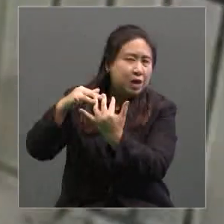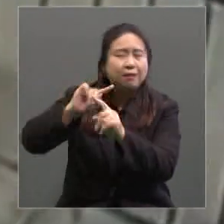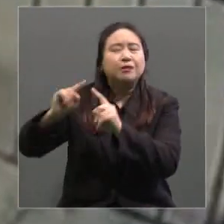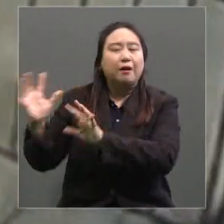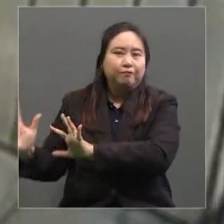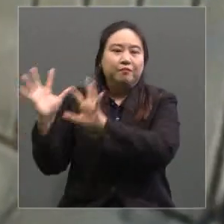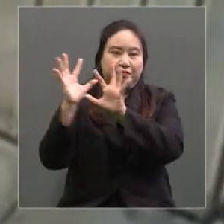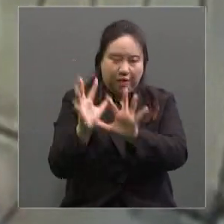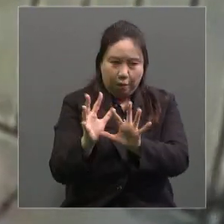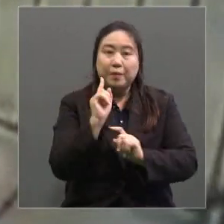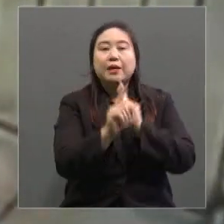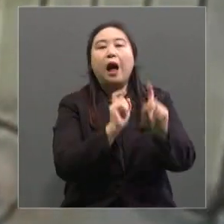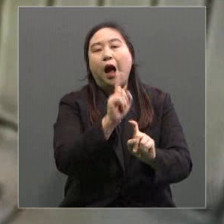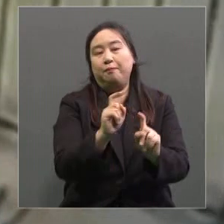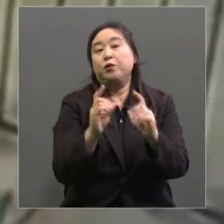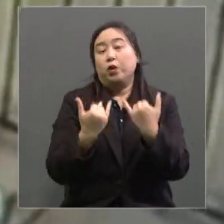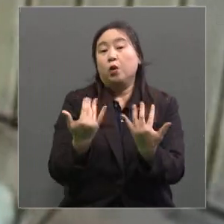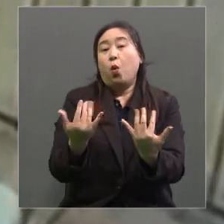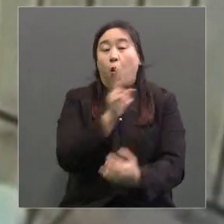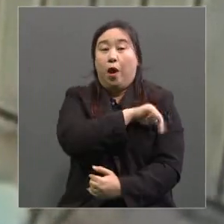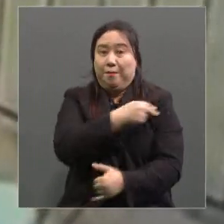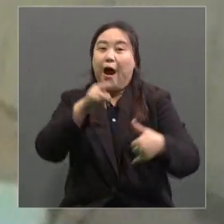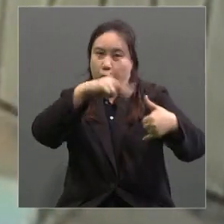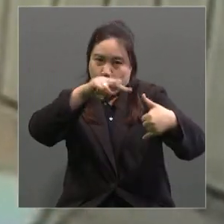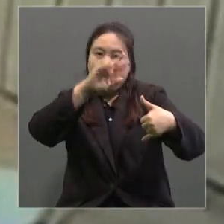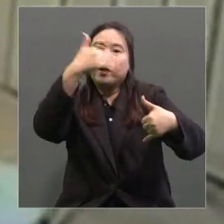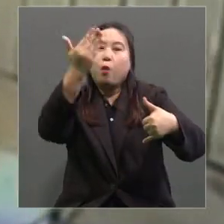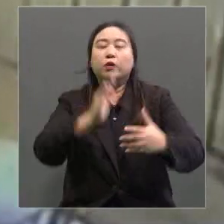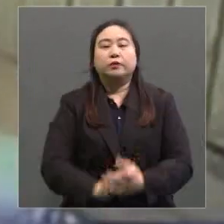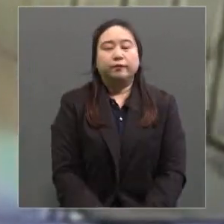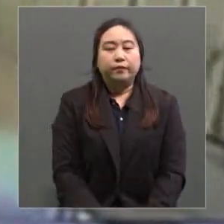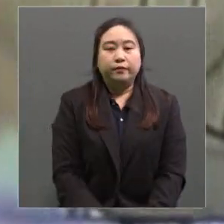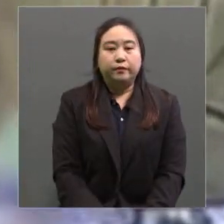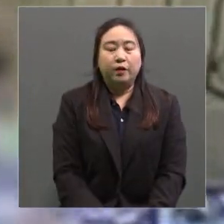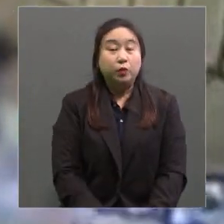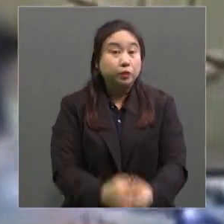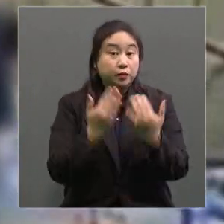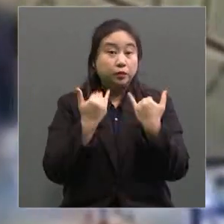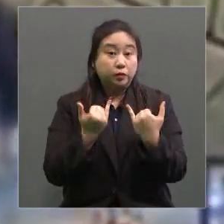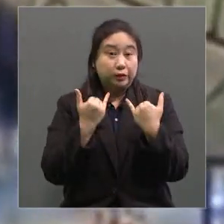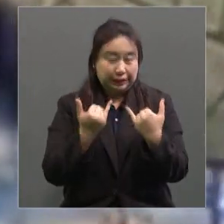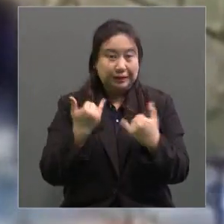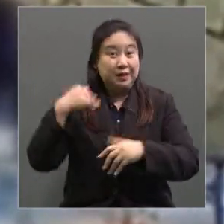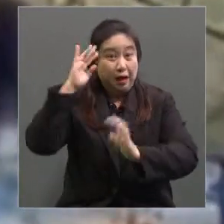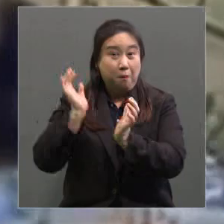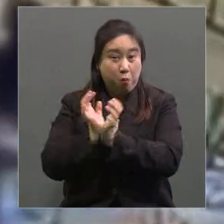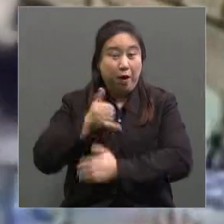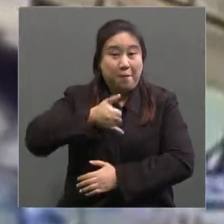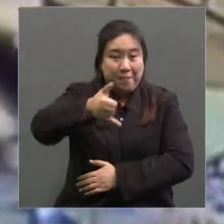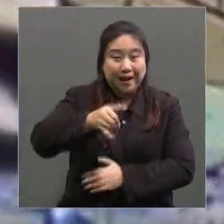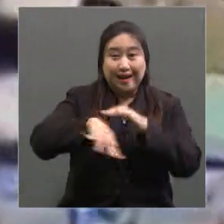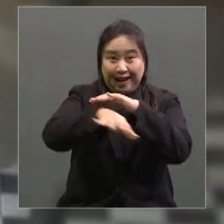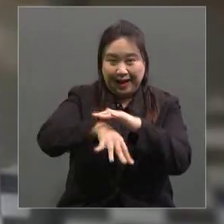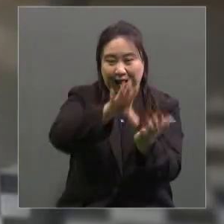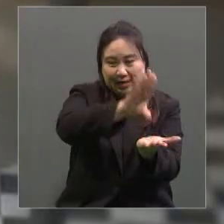สวนนะคะเพราะฉะนั้นตอนนี้ต้องรอดูความเห็นจากแพทย์ก่อนนะคะเจ้าหน้าที่เนี่ยบอกว่าตอนนี้ชุดสืบสวนมีการออกไปเก็บหลักฐานต่